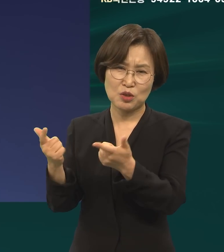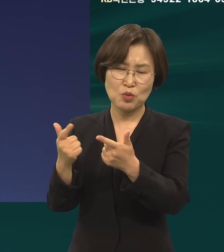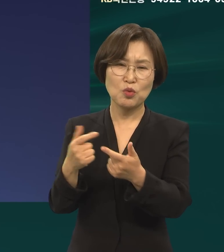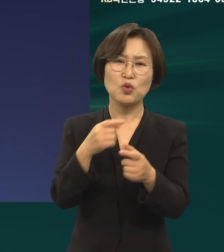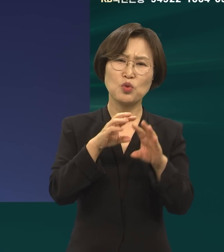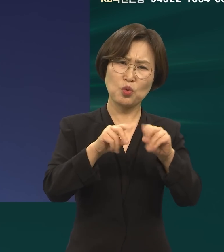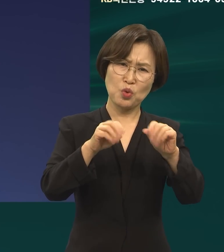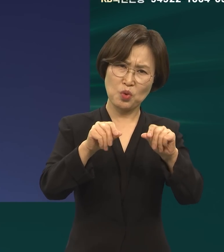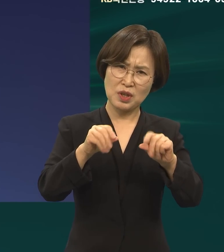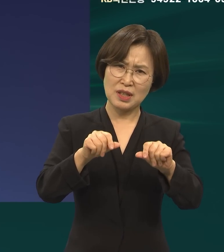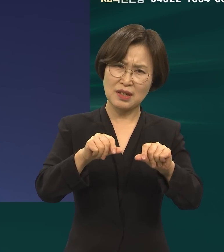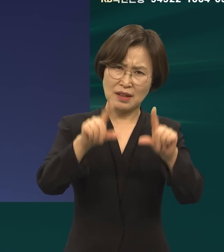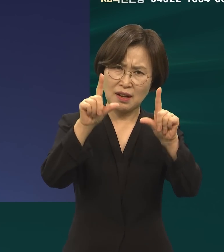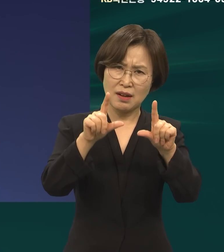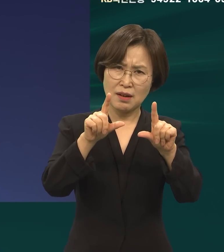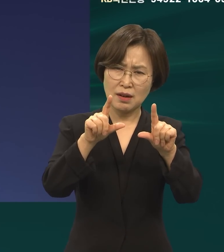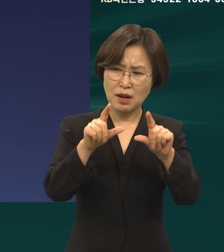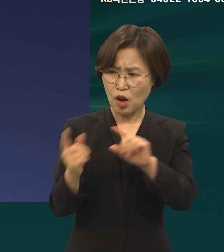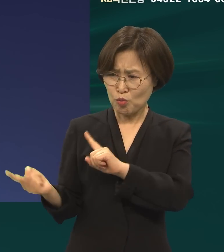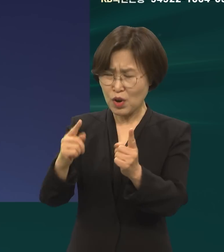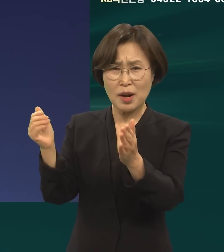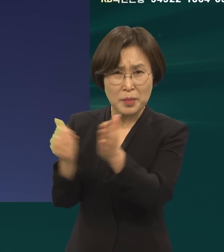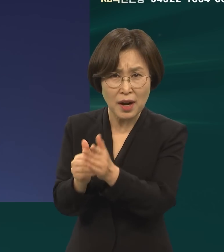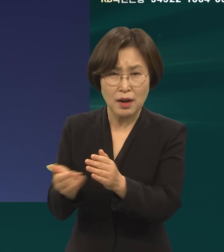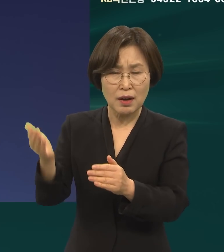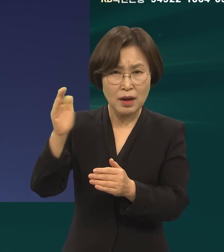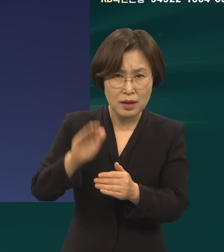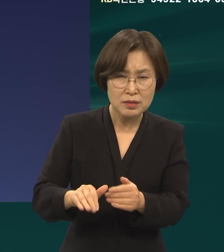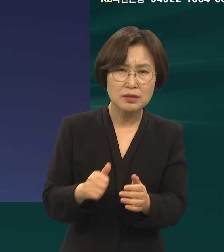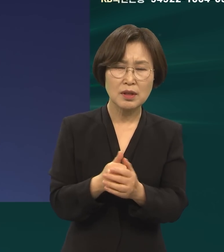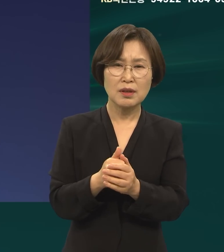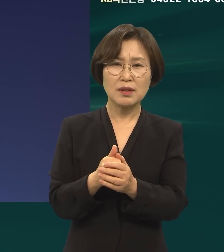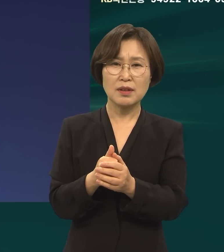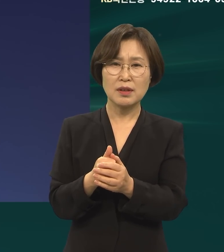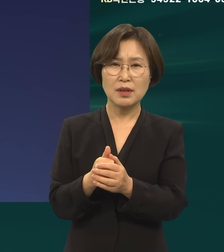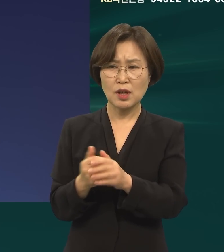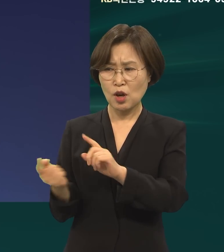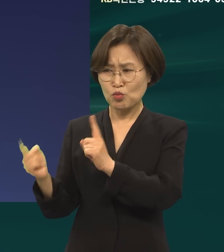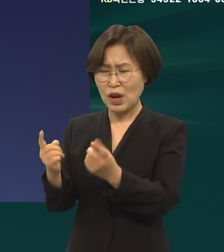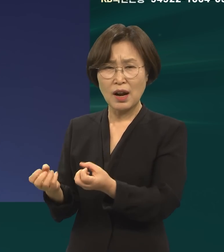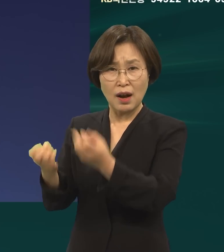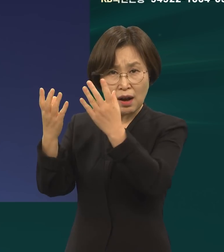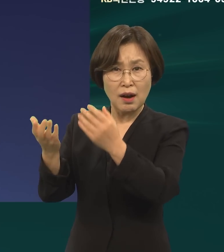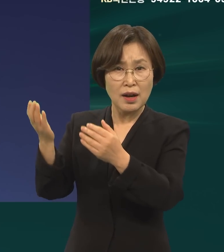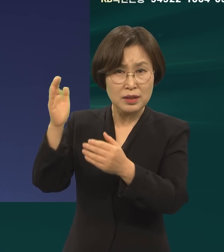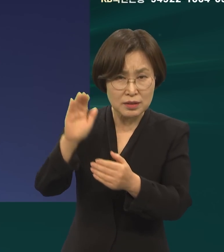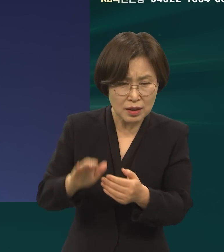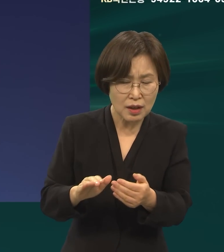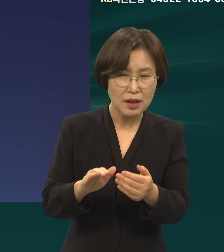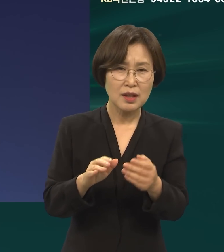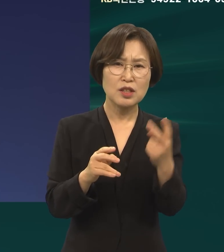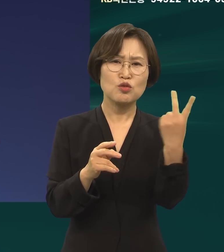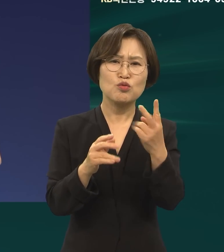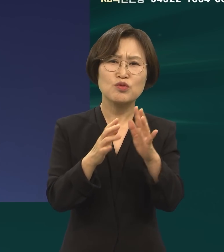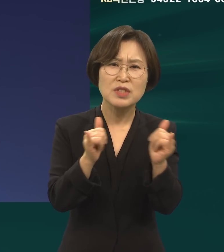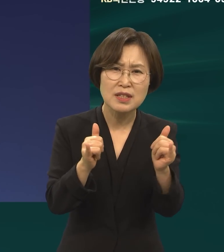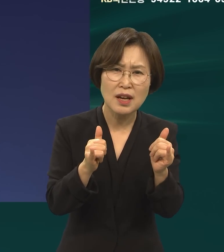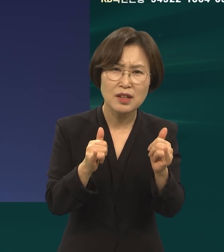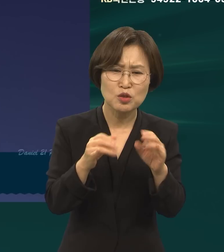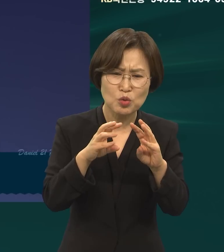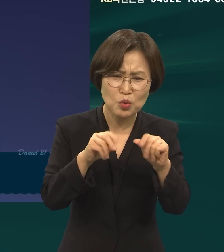있는 겁니다. 부활하셨는데도. 자, 중요한 게 이겁니다. 부활하셨는데 아직 토요일인 겁니다. 오늘 성경을 다시